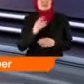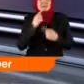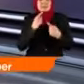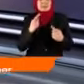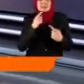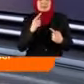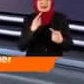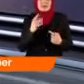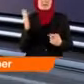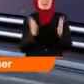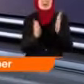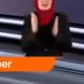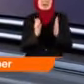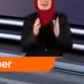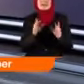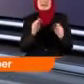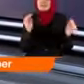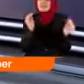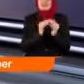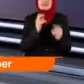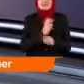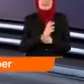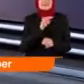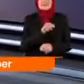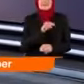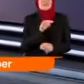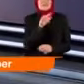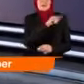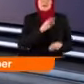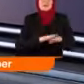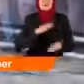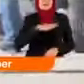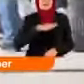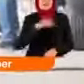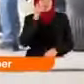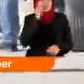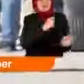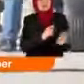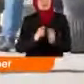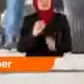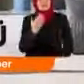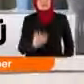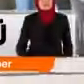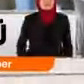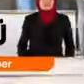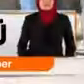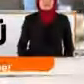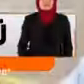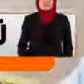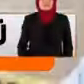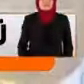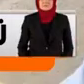şey saldırı kadar tehlikeli dedi olayın vehametini dikkat et abone ol